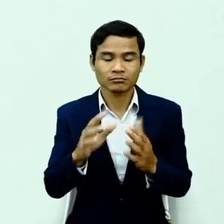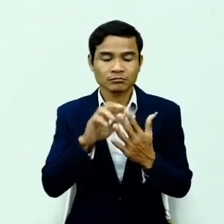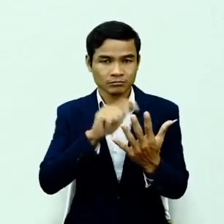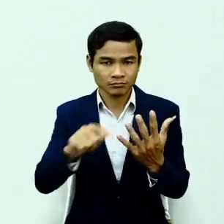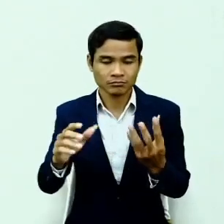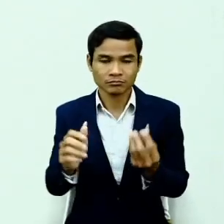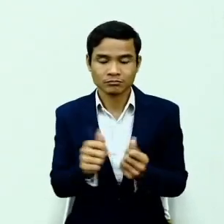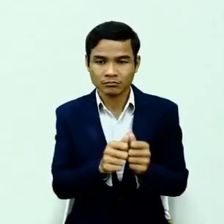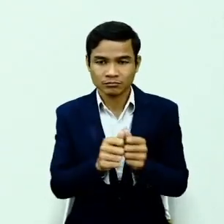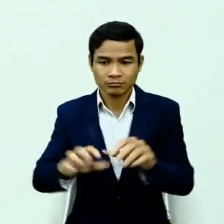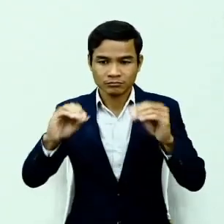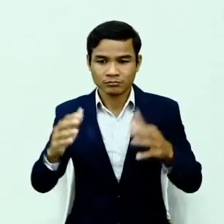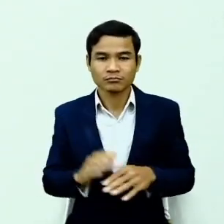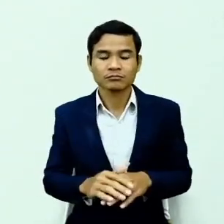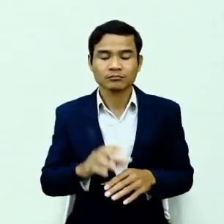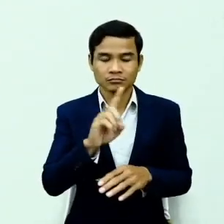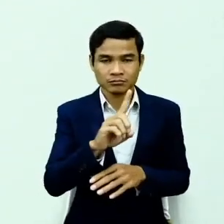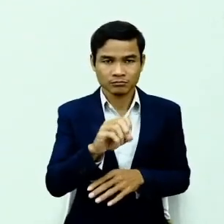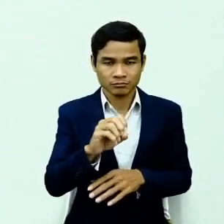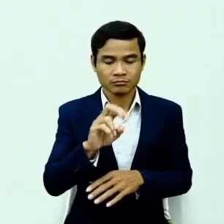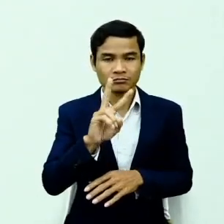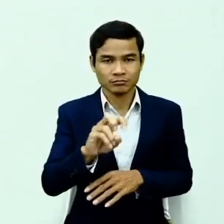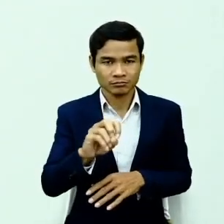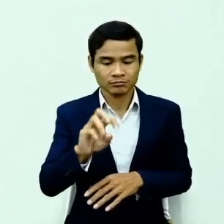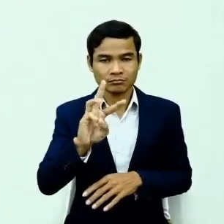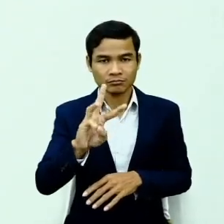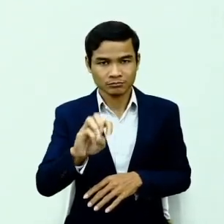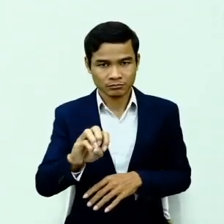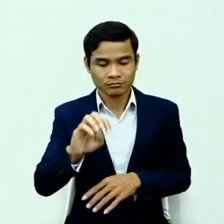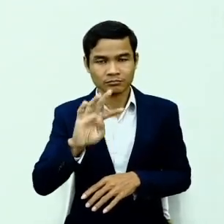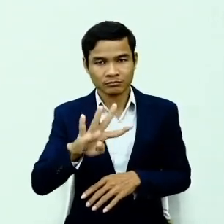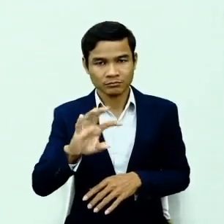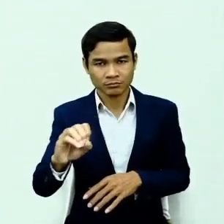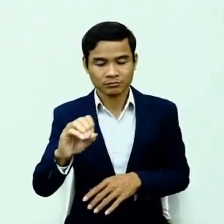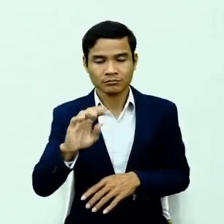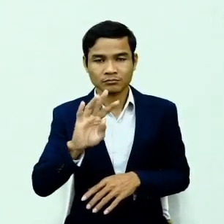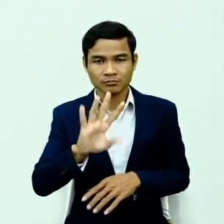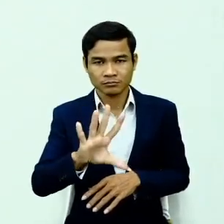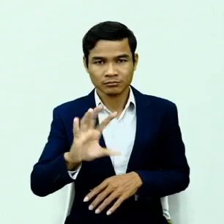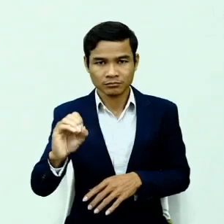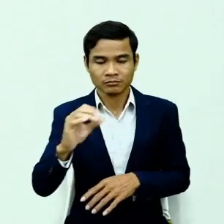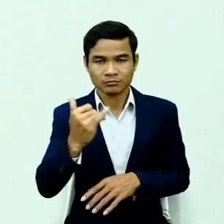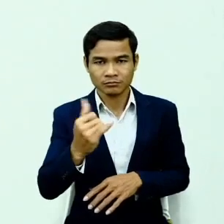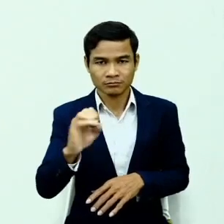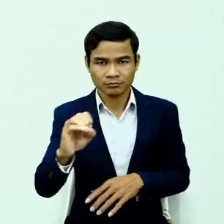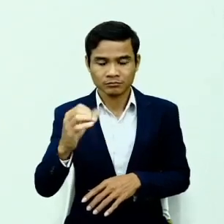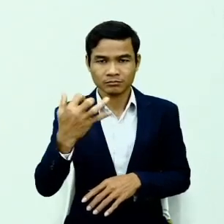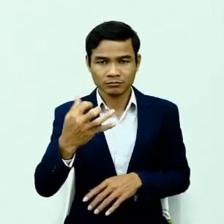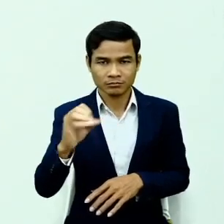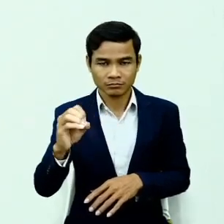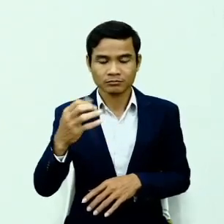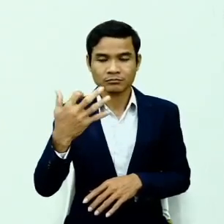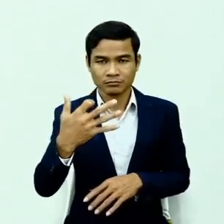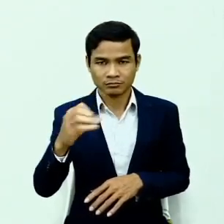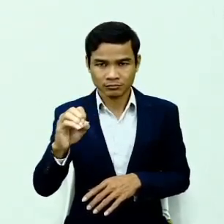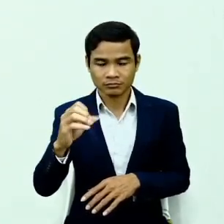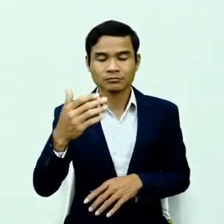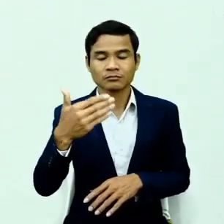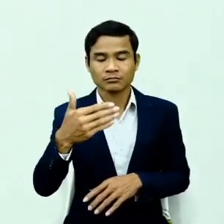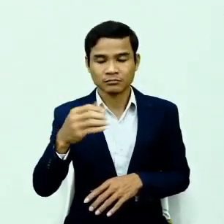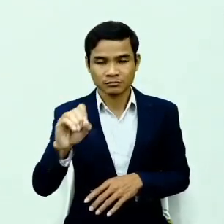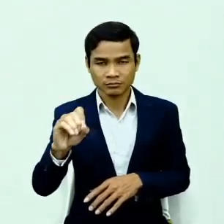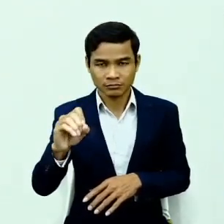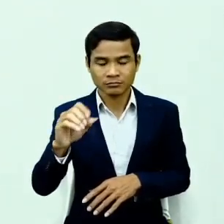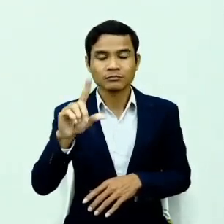ta. Nị đọc một phấy xám xài hà học chất